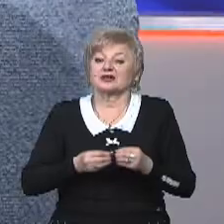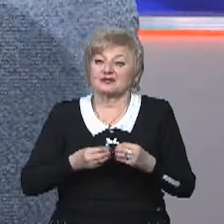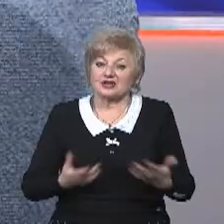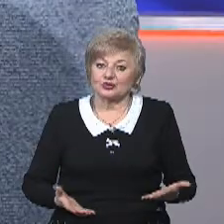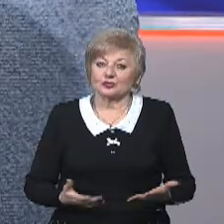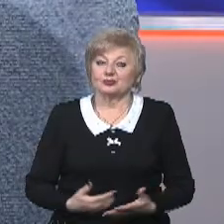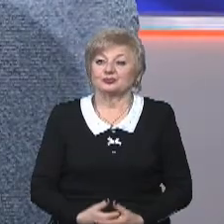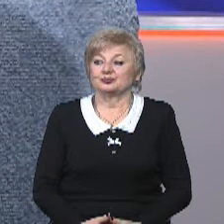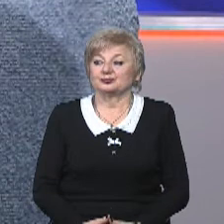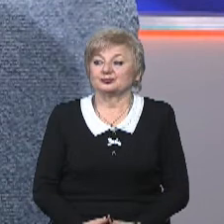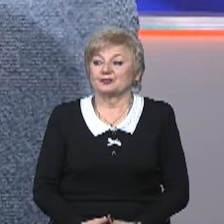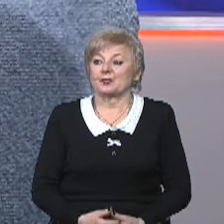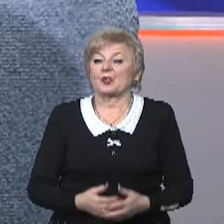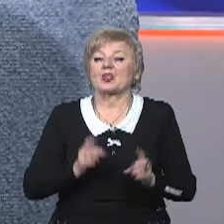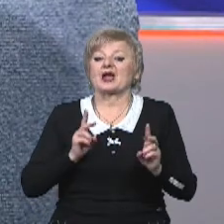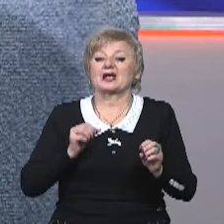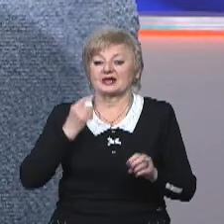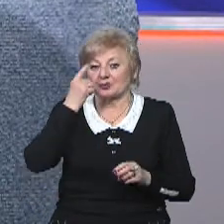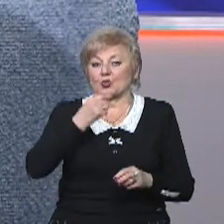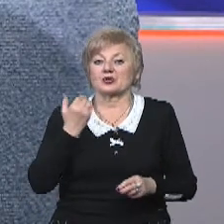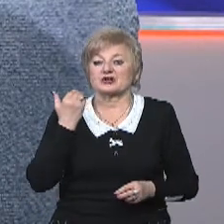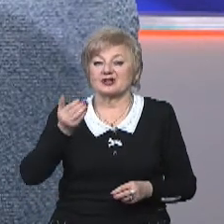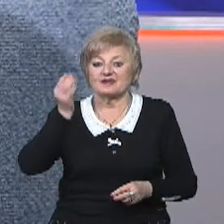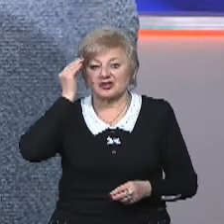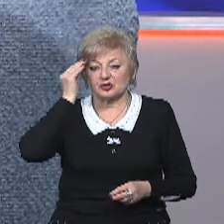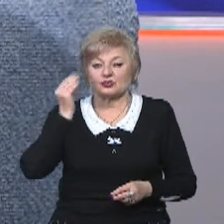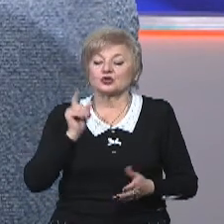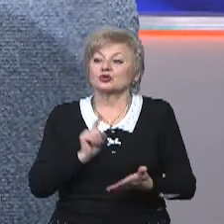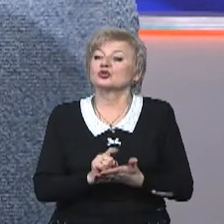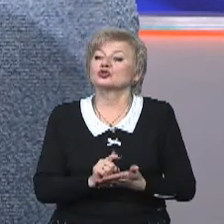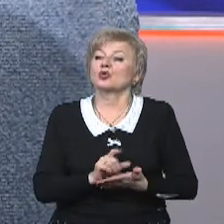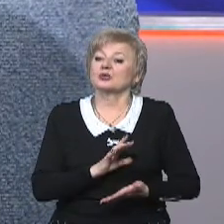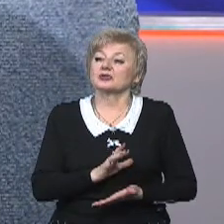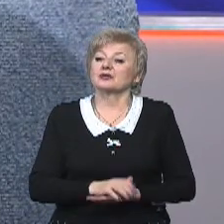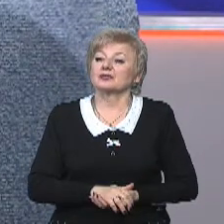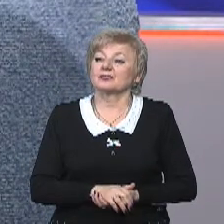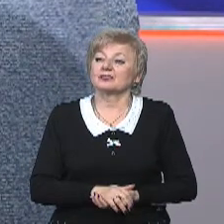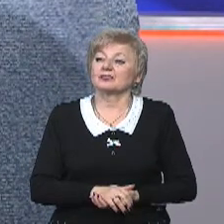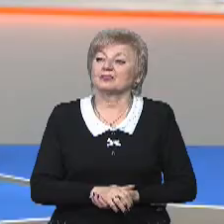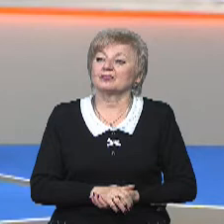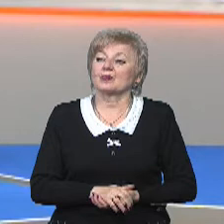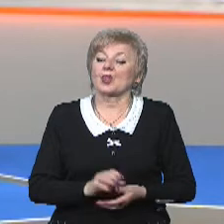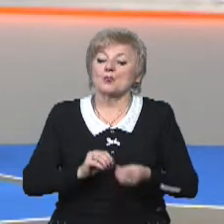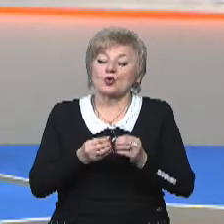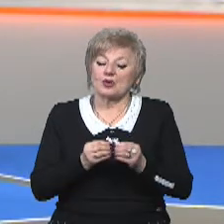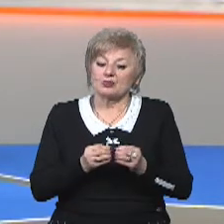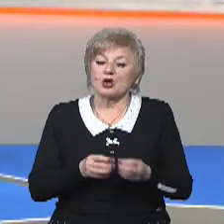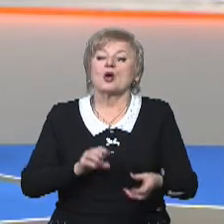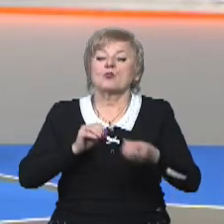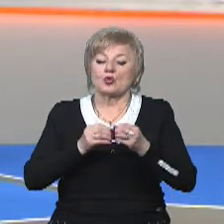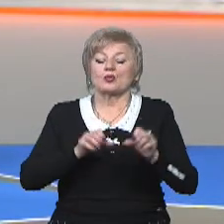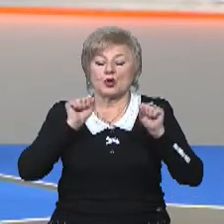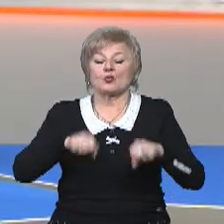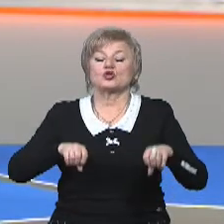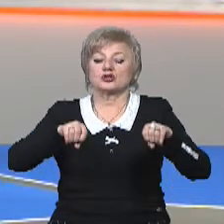Геннадій Миколайович, яким чином, на вашу думку, ці проблеми можна вирішити? Проблему можна вирішити тільки на